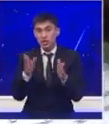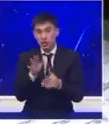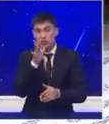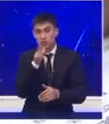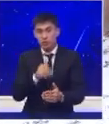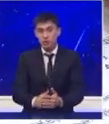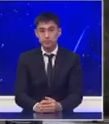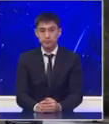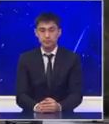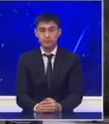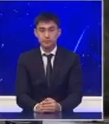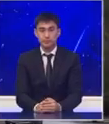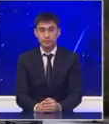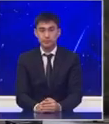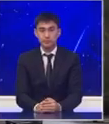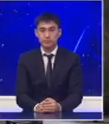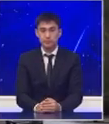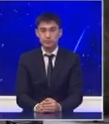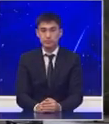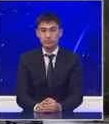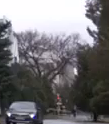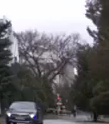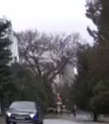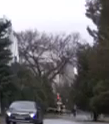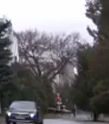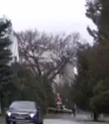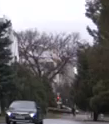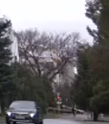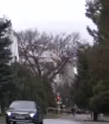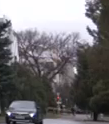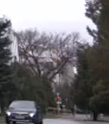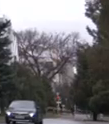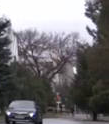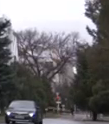кратчайшие сроки. Дина Буранбаева, Жасулан Шенкендже, Кайрат Костурганов, телеканал ЖТСУ.